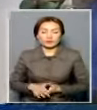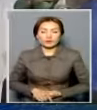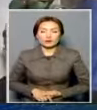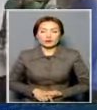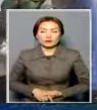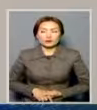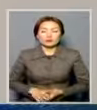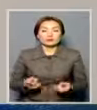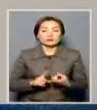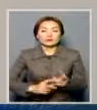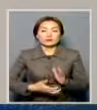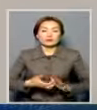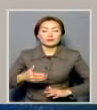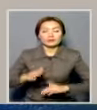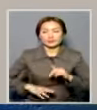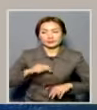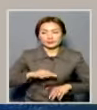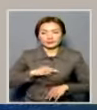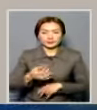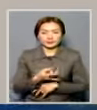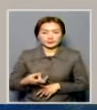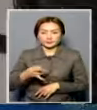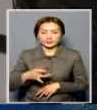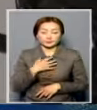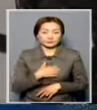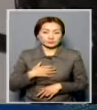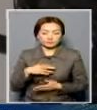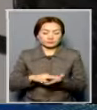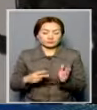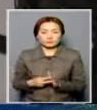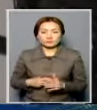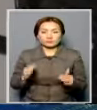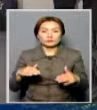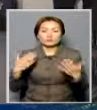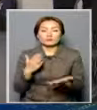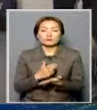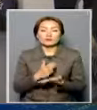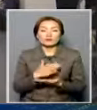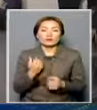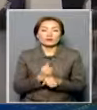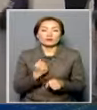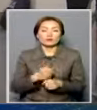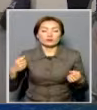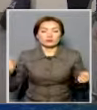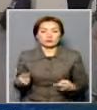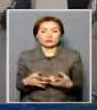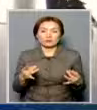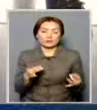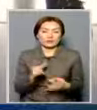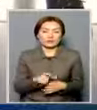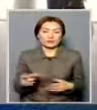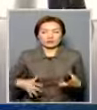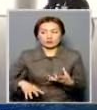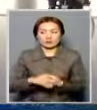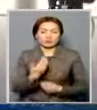связи с дефицитом специалистов регионе значимость такого проекта возрастает формирование доступной среды для людей